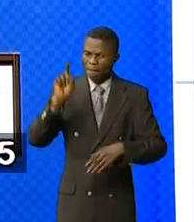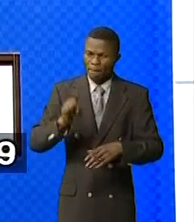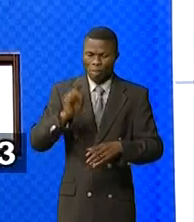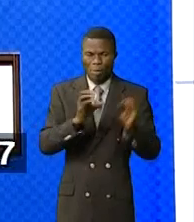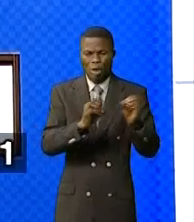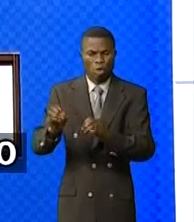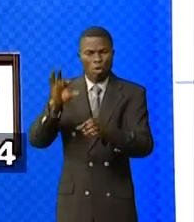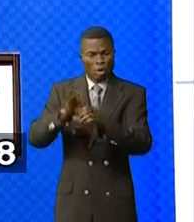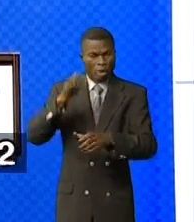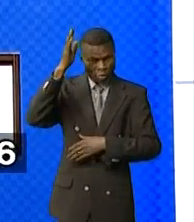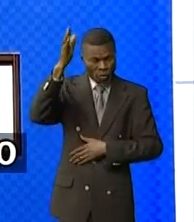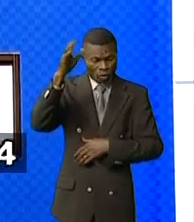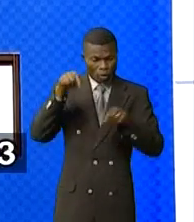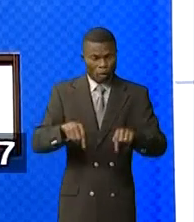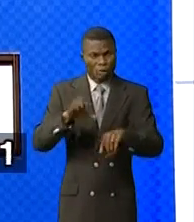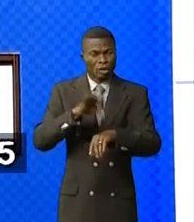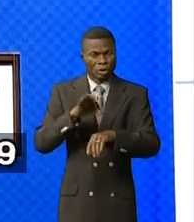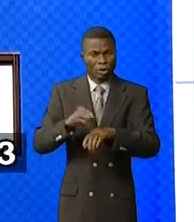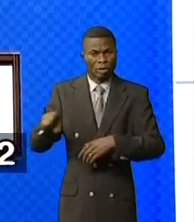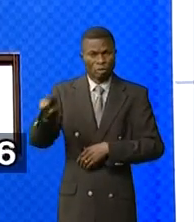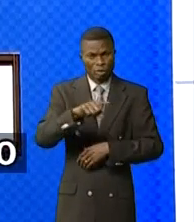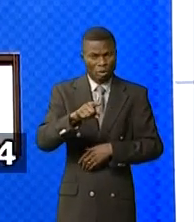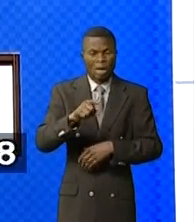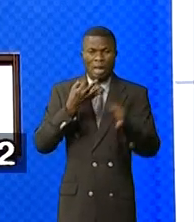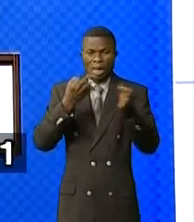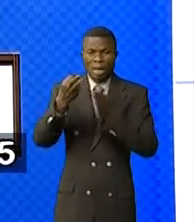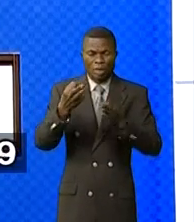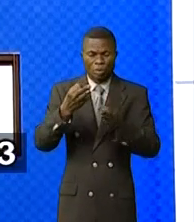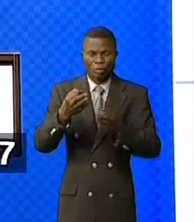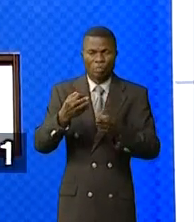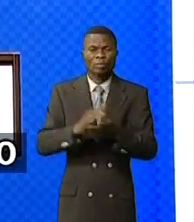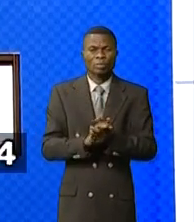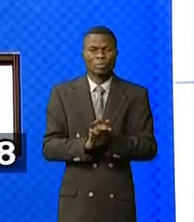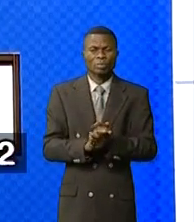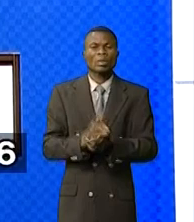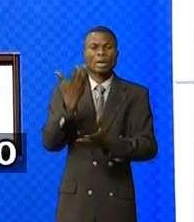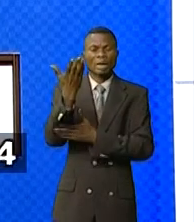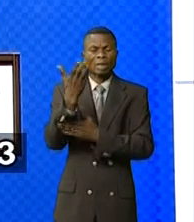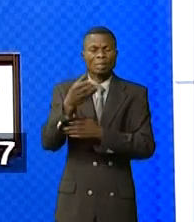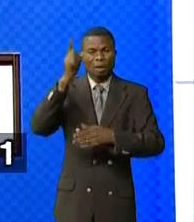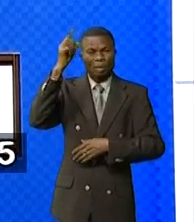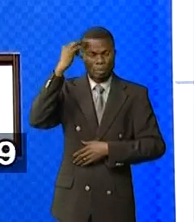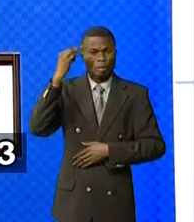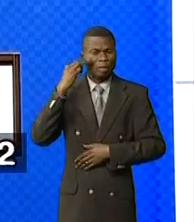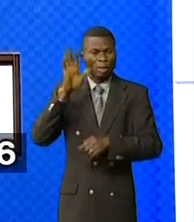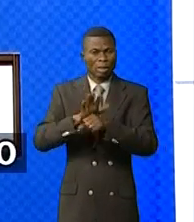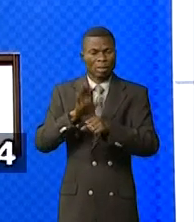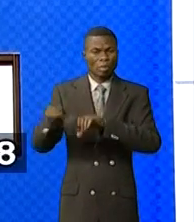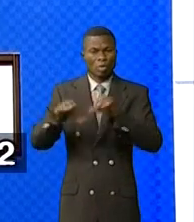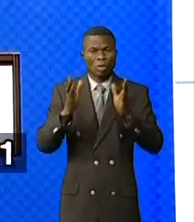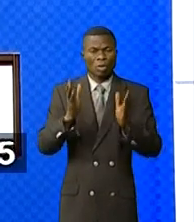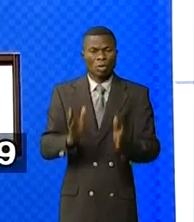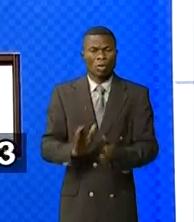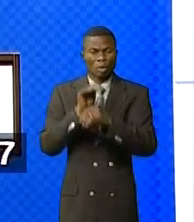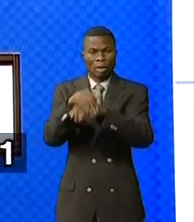élections dans les délais. C'est aussi ici l'occasion de réitérer l'appel que le Premier ministre a lancé aux différents acteurs qui sont